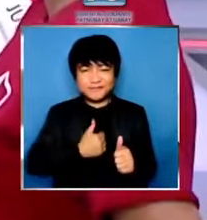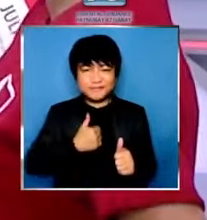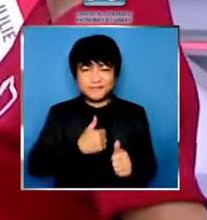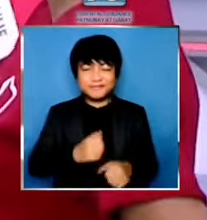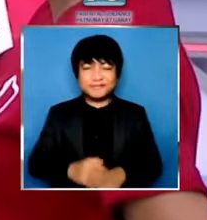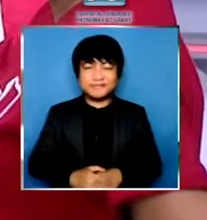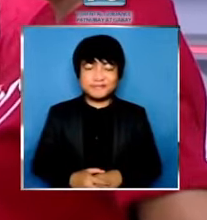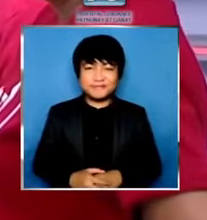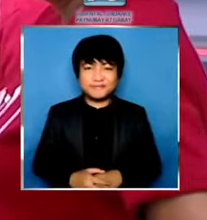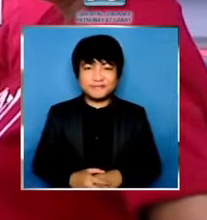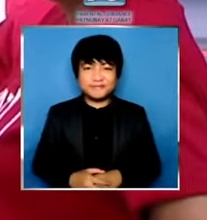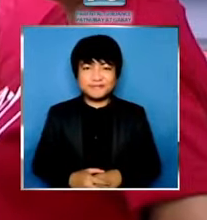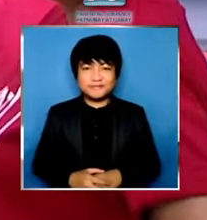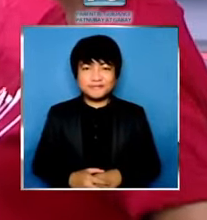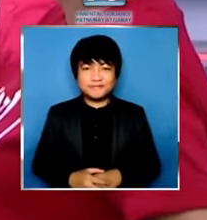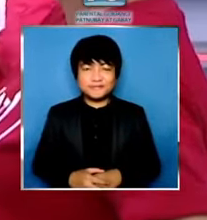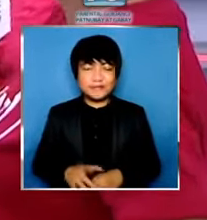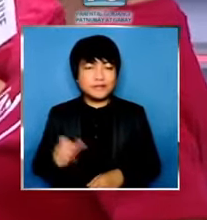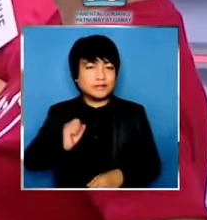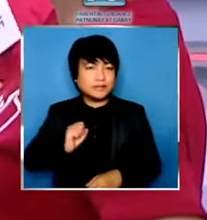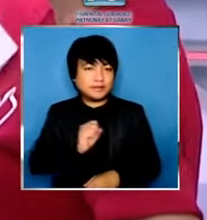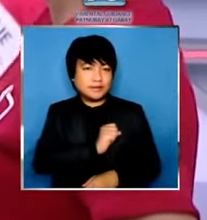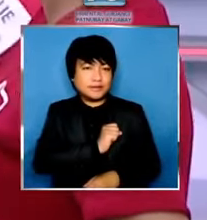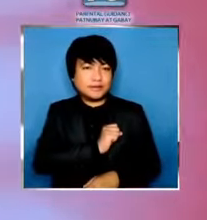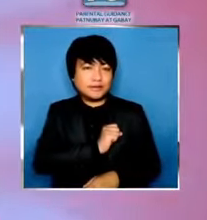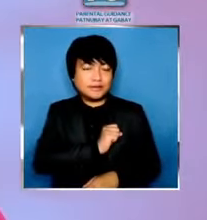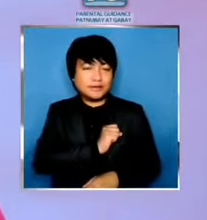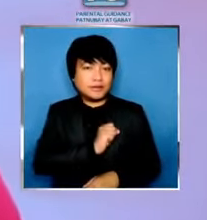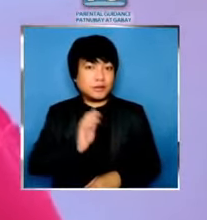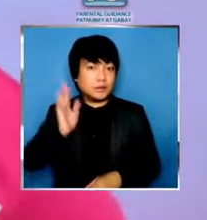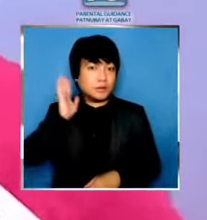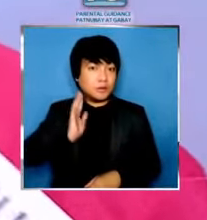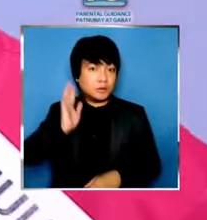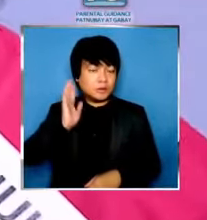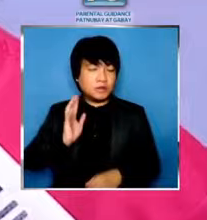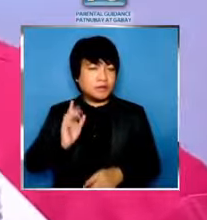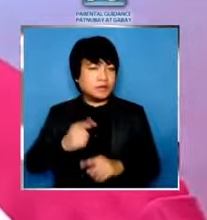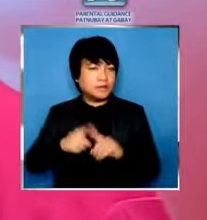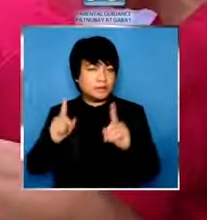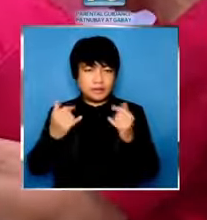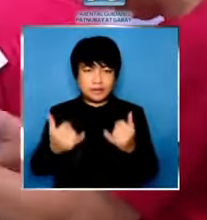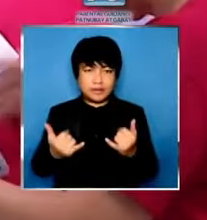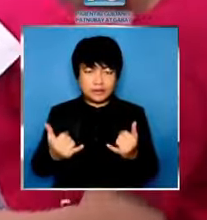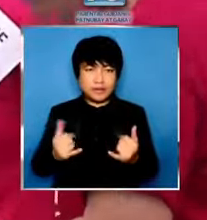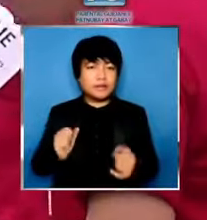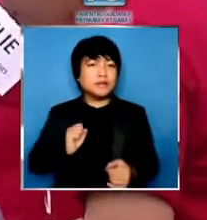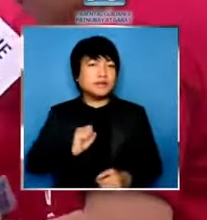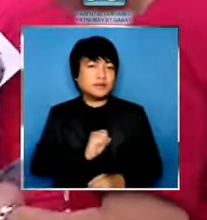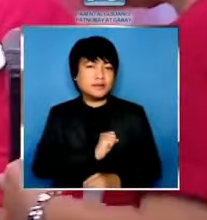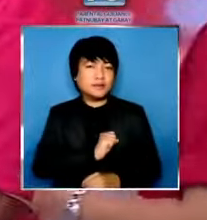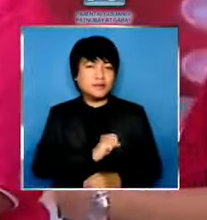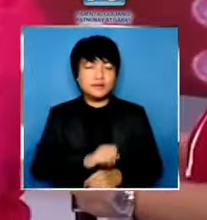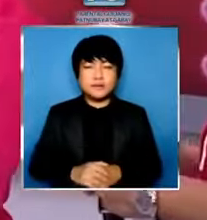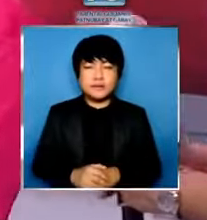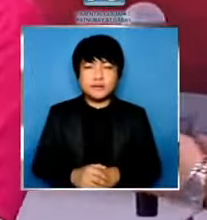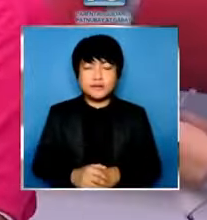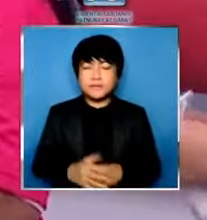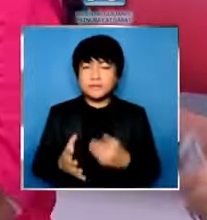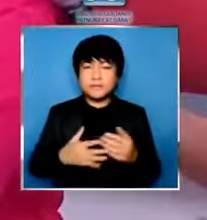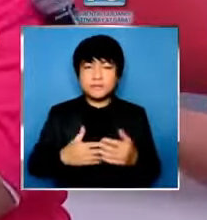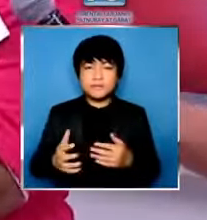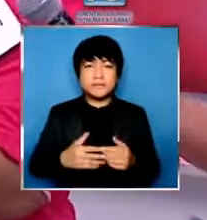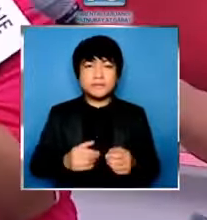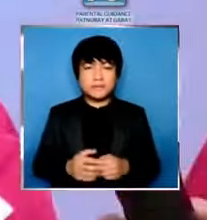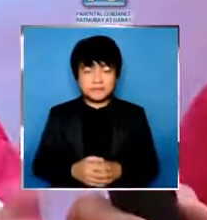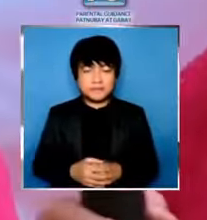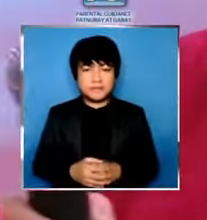Nikki Coseteng, senador, nung panahon natin, noon pa yun. Yung first senate yata yun, ano? Oh, pero senador si Nikki Coseteng.